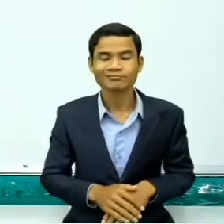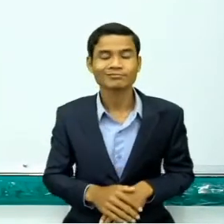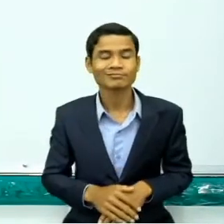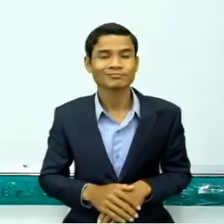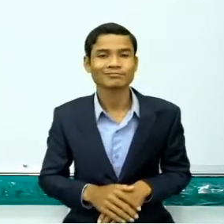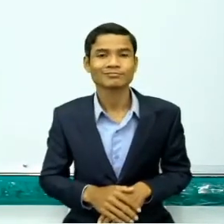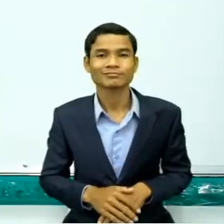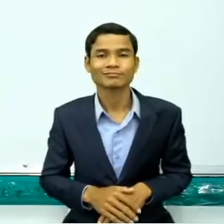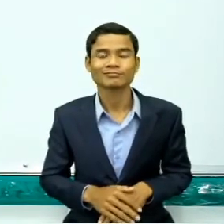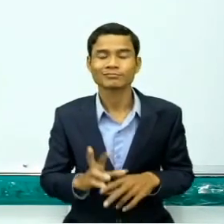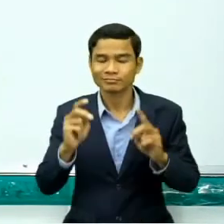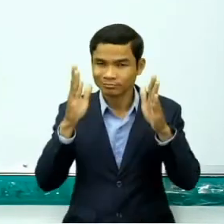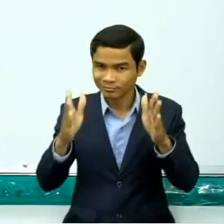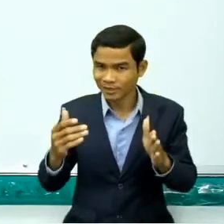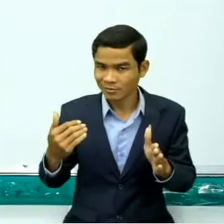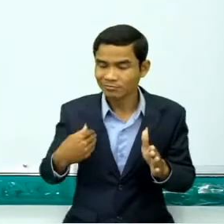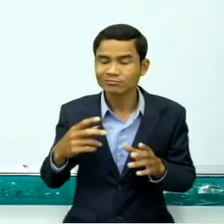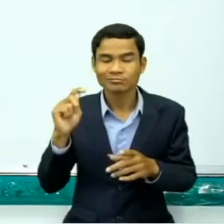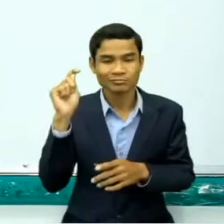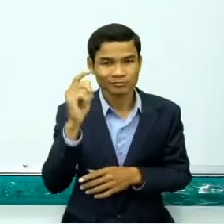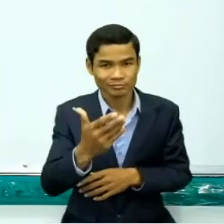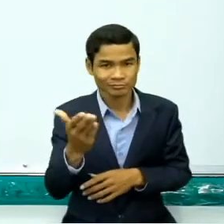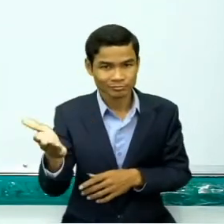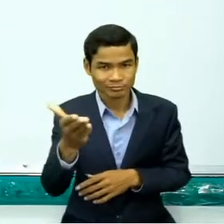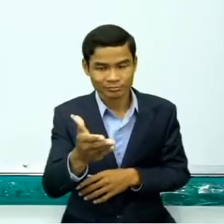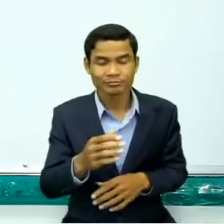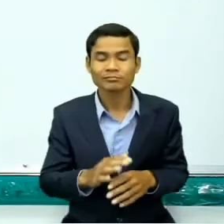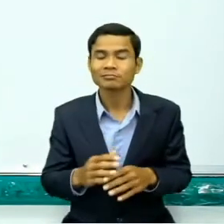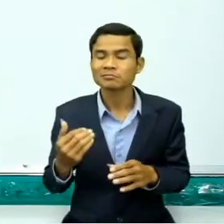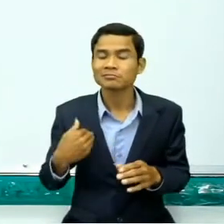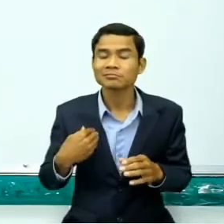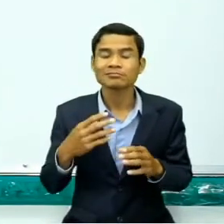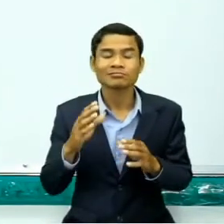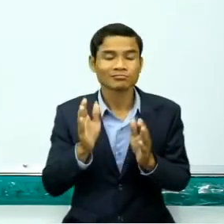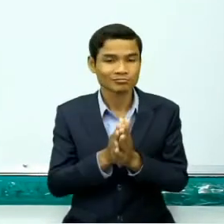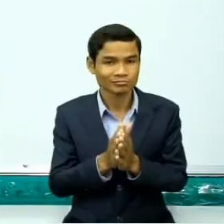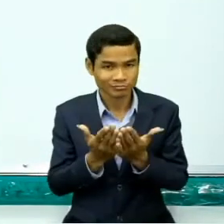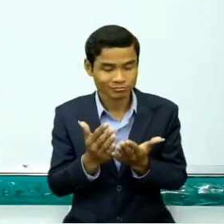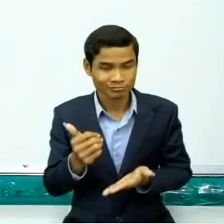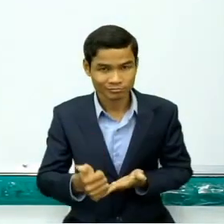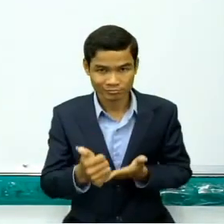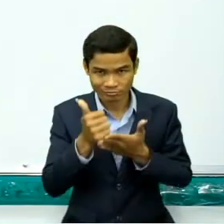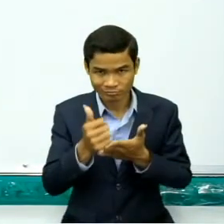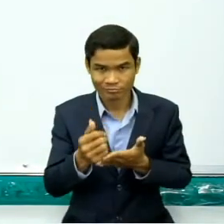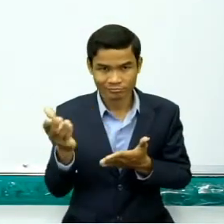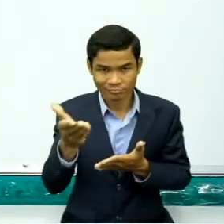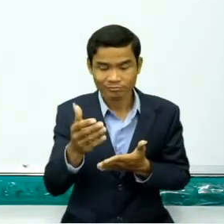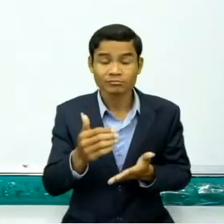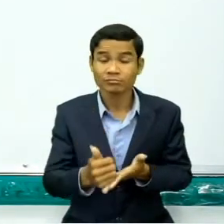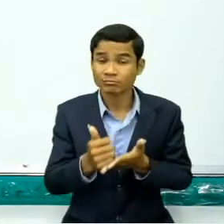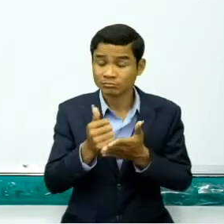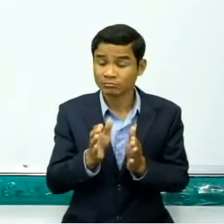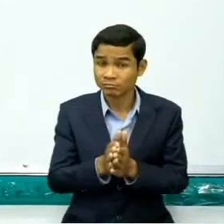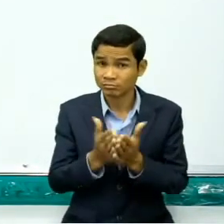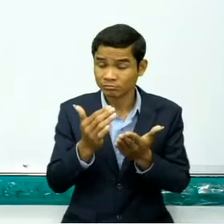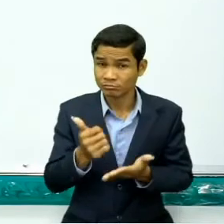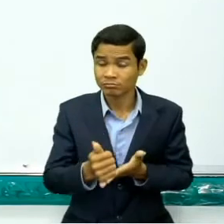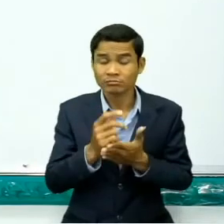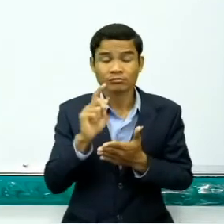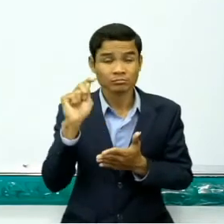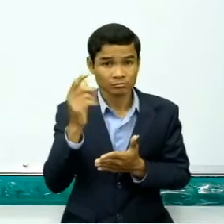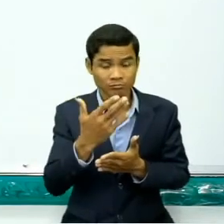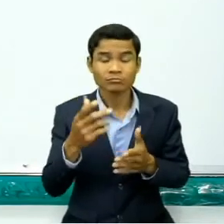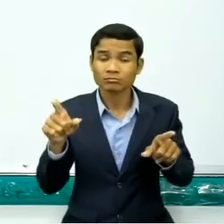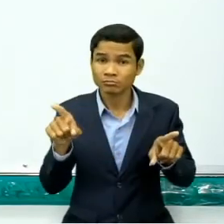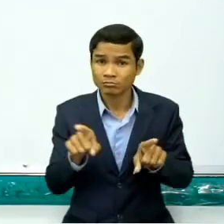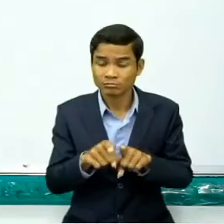cửu mình rụp hiệp ná con nè mình sụp hơi chùm núi con bạc sụp hơi con chà cứ sụp hơi con rụp hiệp đợt nức